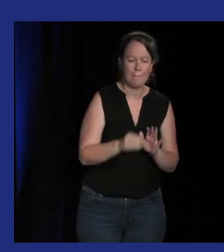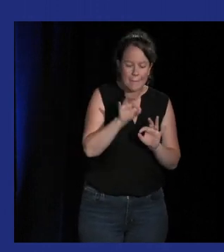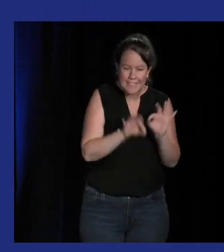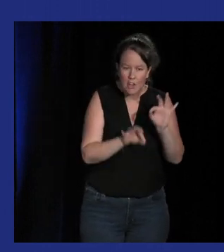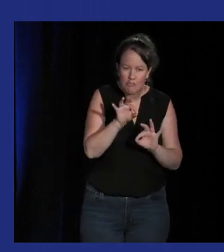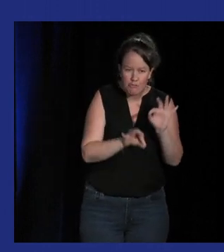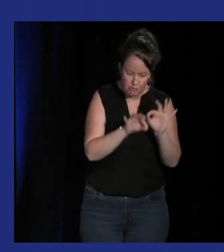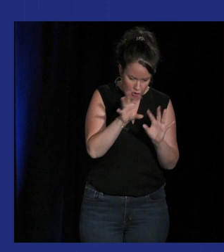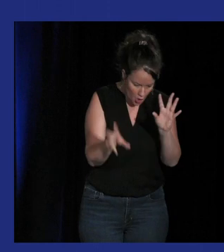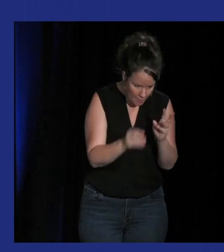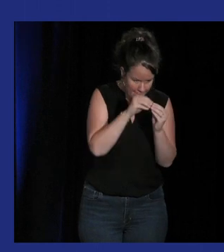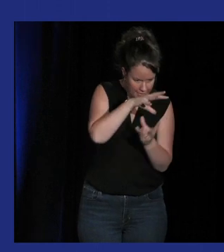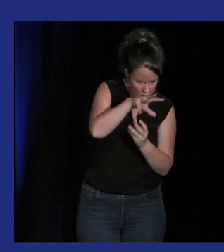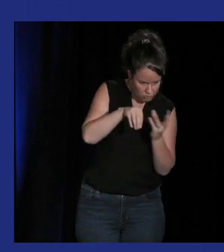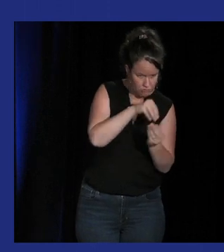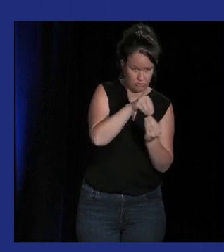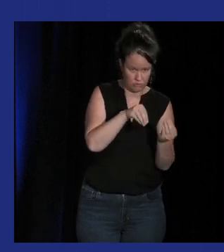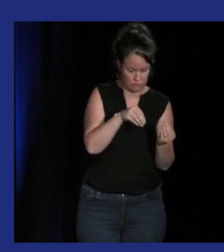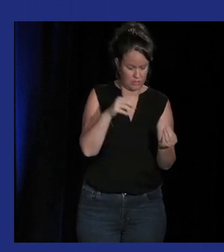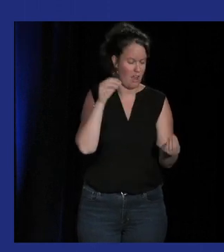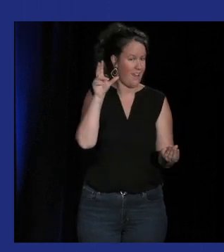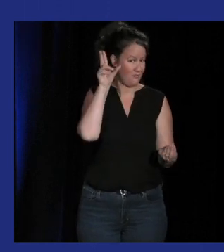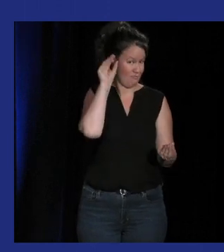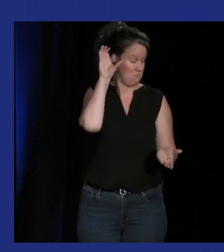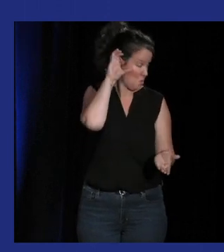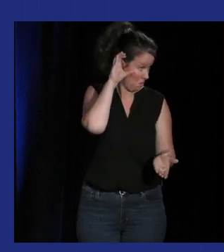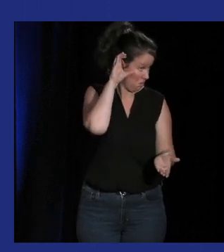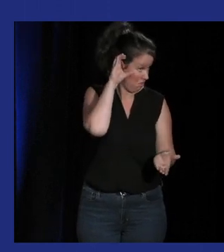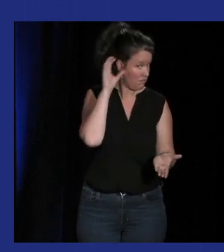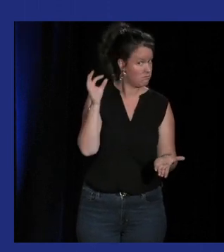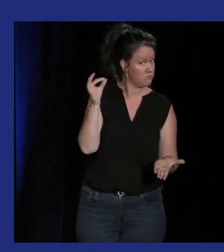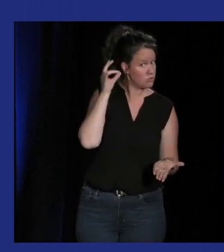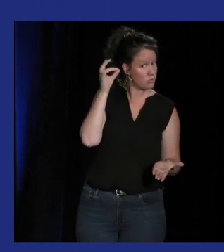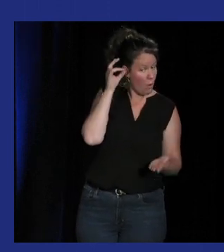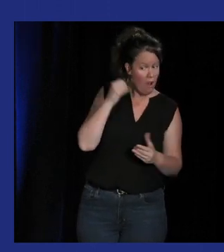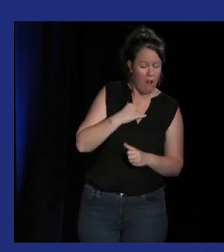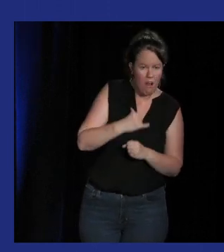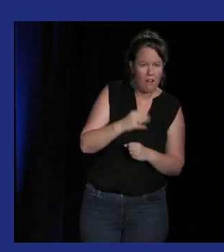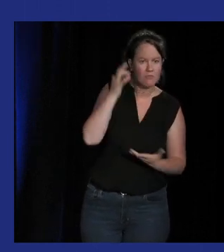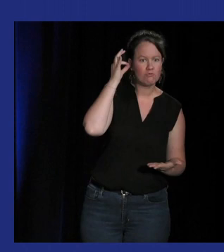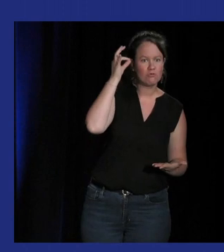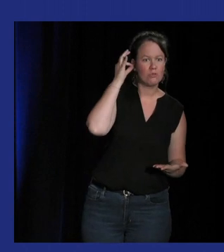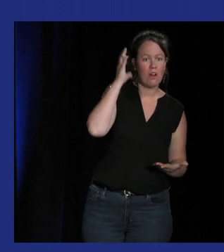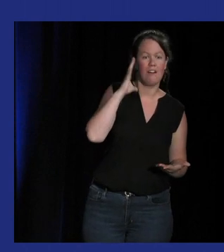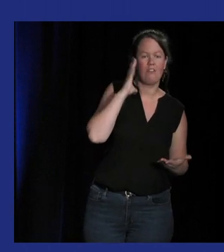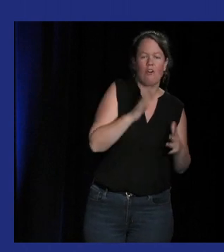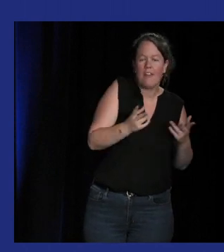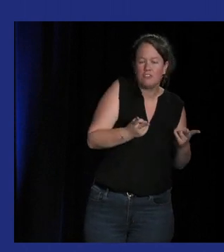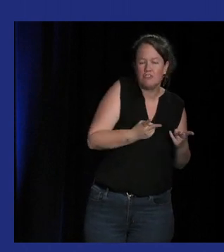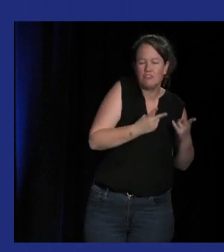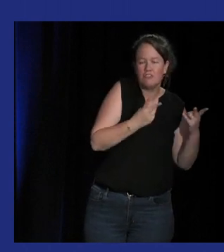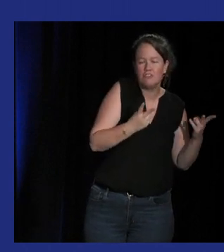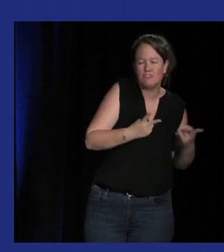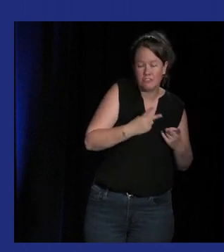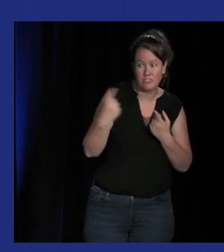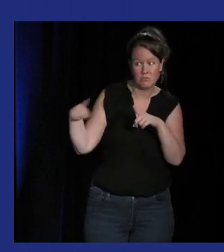se dire à il y a tel son que on l'entendait très discrètement à la base et là on l'entend juste plus du tout donc on va devoir revoir